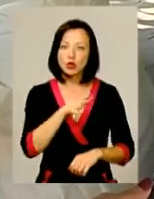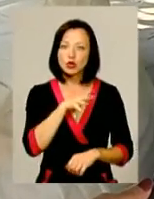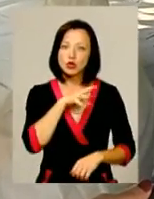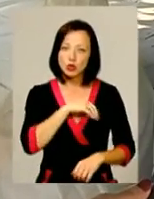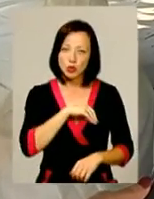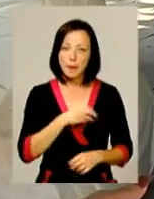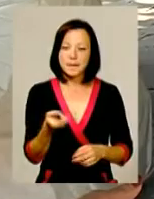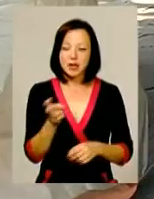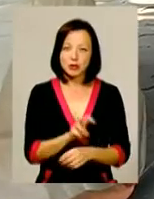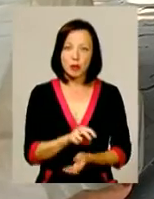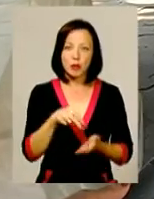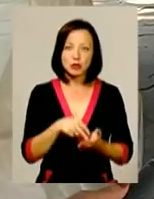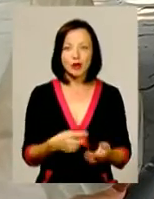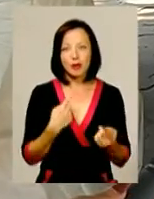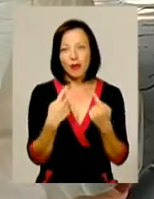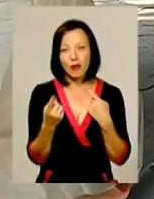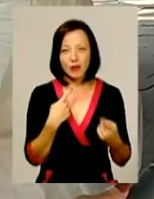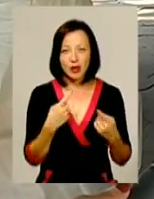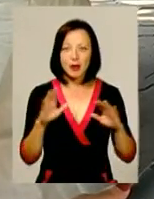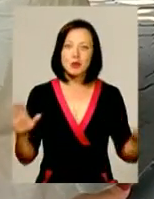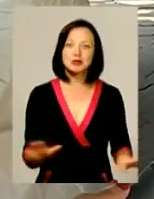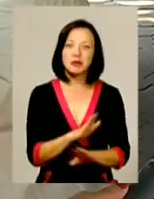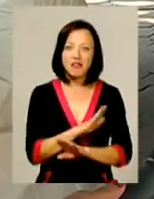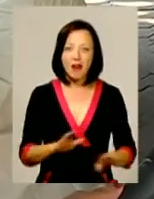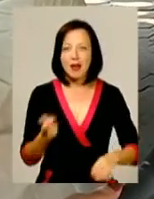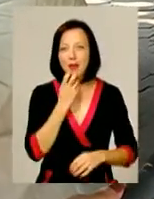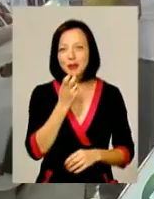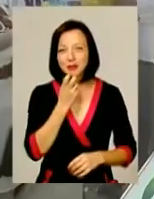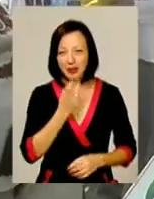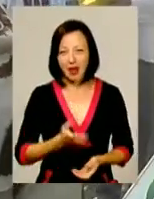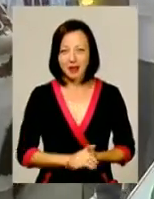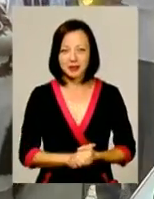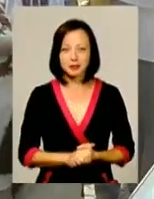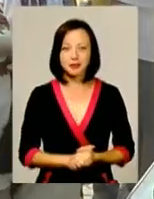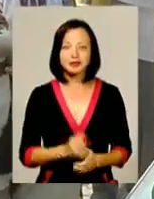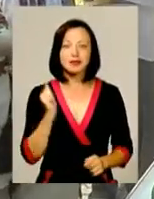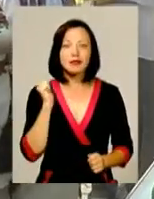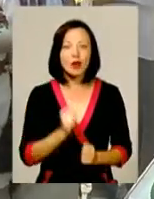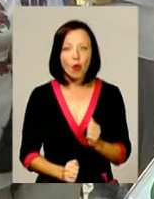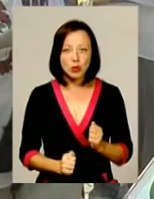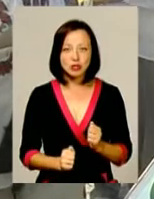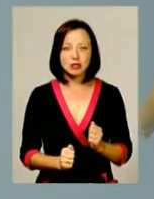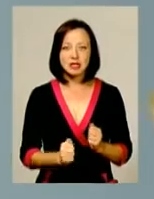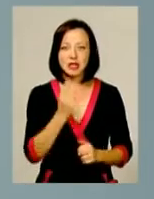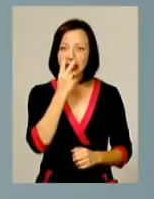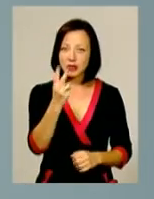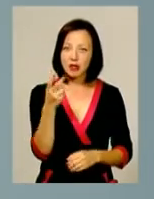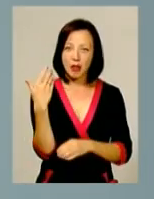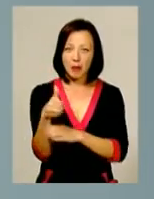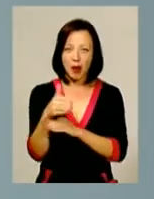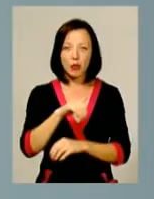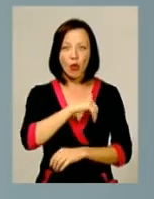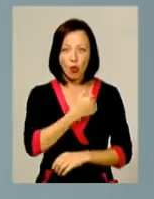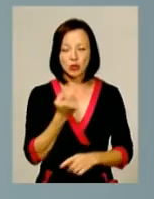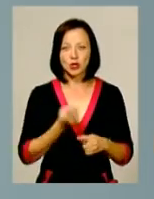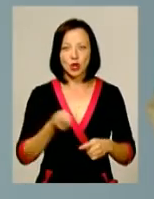прийшли, стали, постояли, поговорили, поспівали, посміялися. Кожен, дивлячись на нього, хоче дійсно